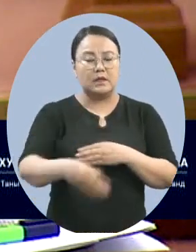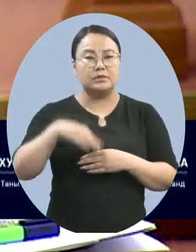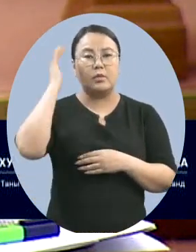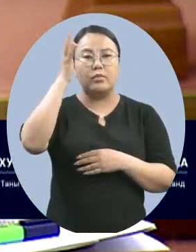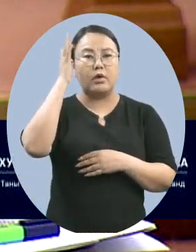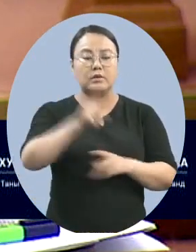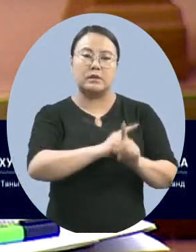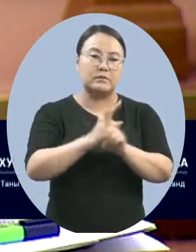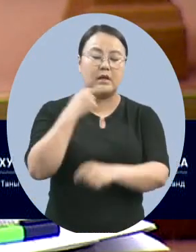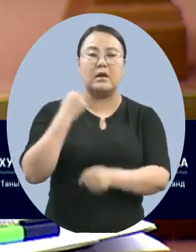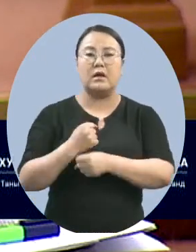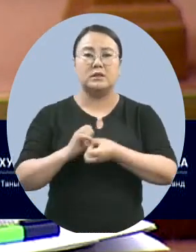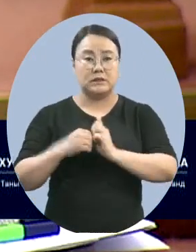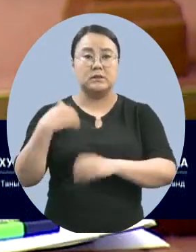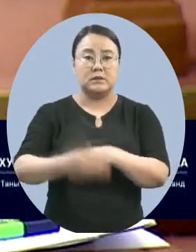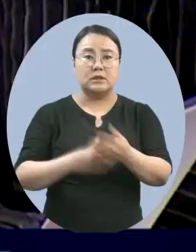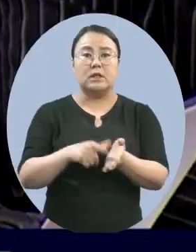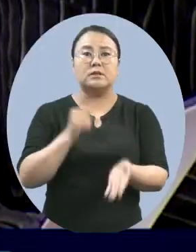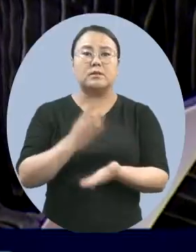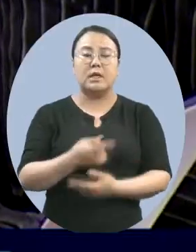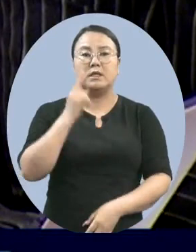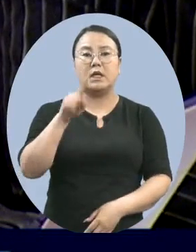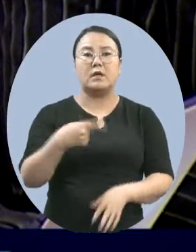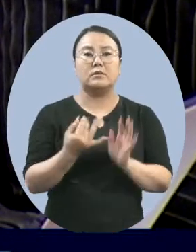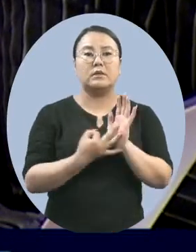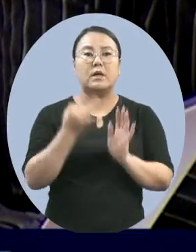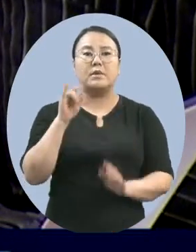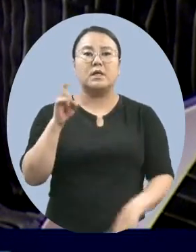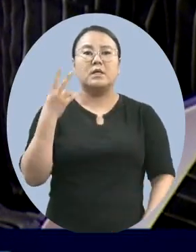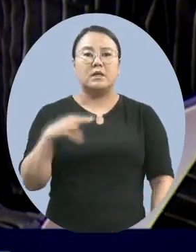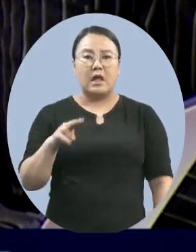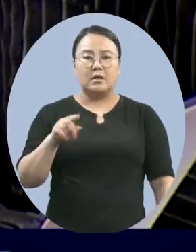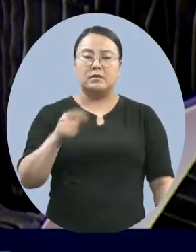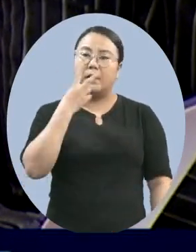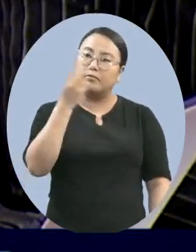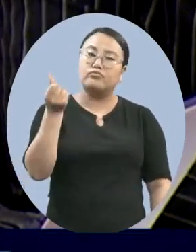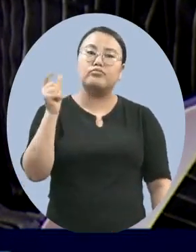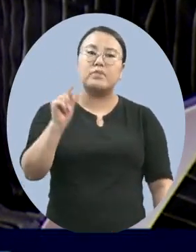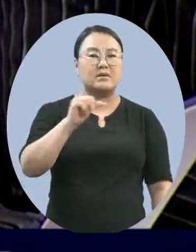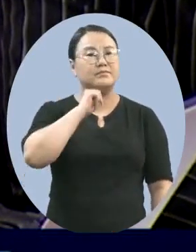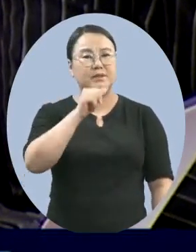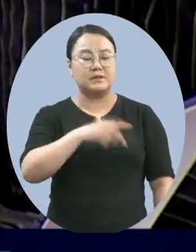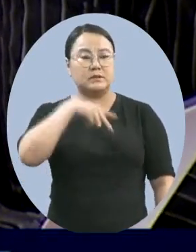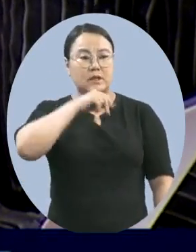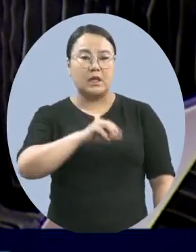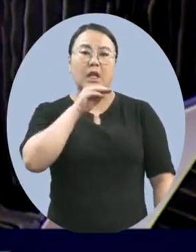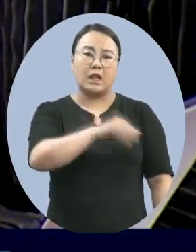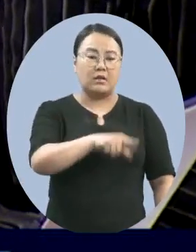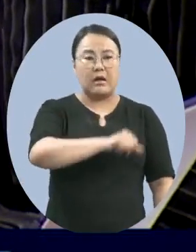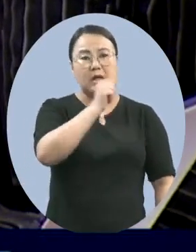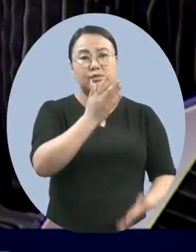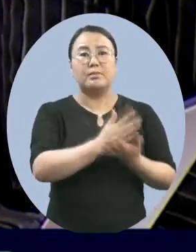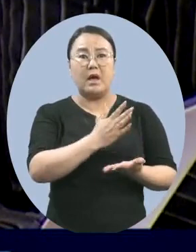бас анхаарч ажиллах шаардлага байгаа. За 1.8 их найд гэдэг чинь бага мөнгө бишээ. Мэдээж салин төвтөлт хэмжээ дээр асуудал